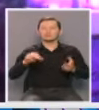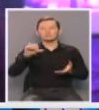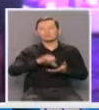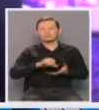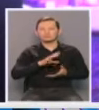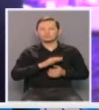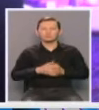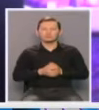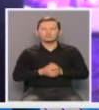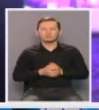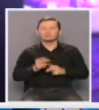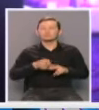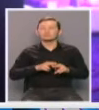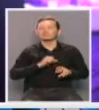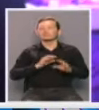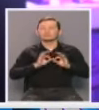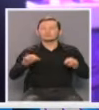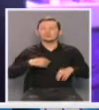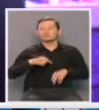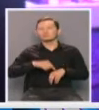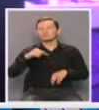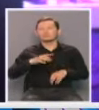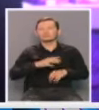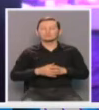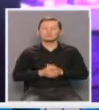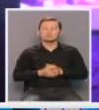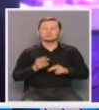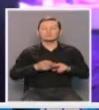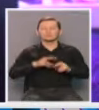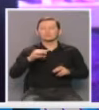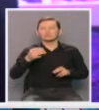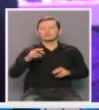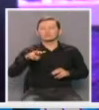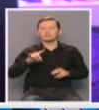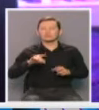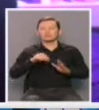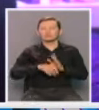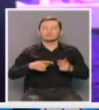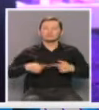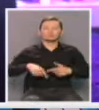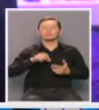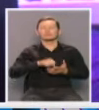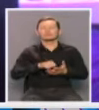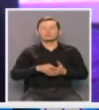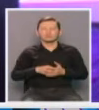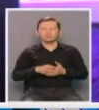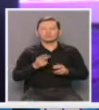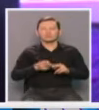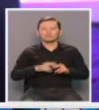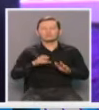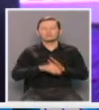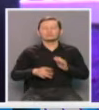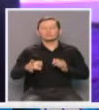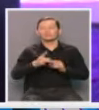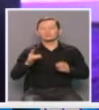қатысып, бір ерекше сезімде тұрмыз, өткені осы Миялы ауылынан өсіп, өніп, ары қарай жаңағыдай